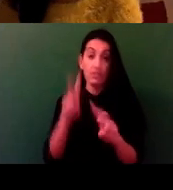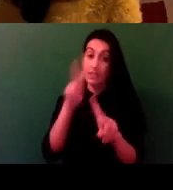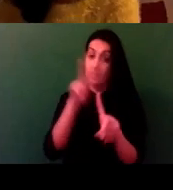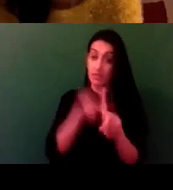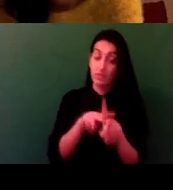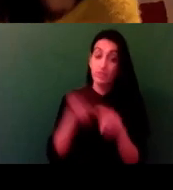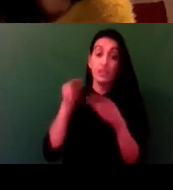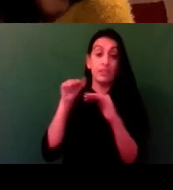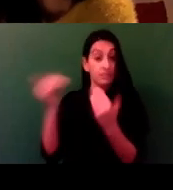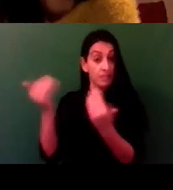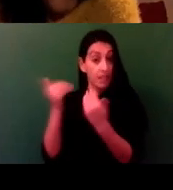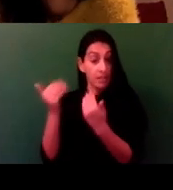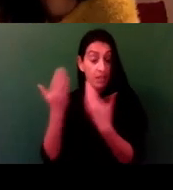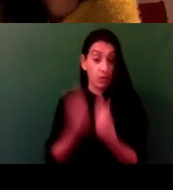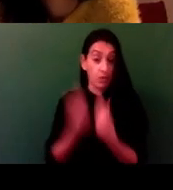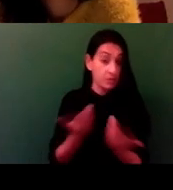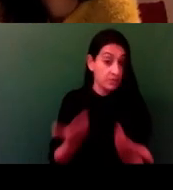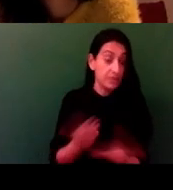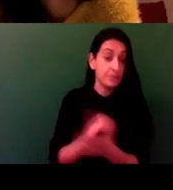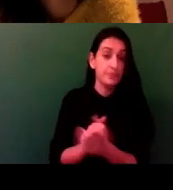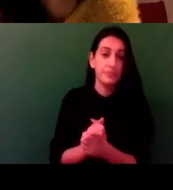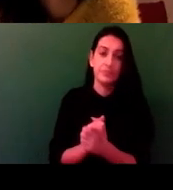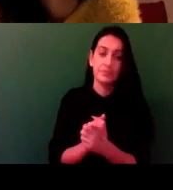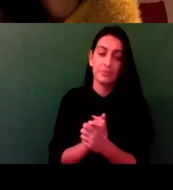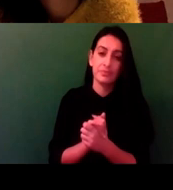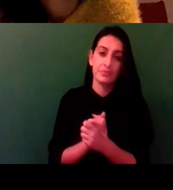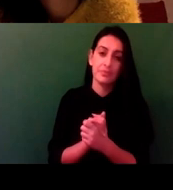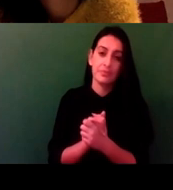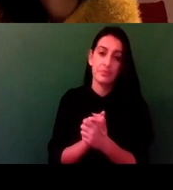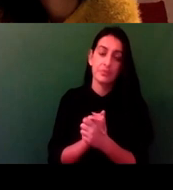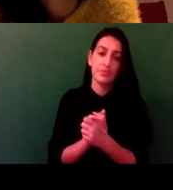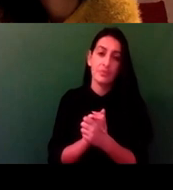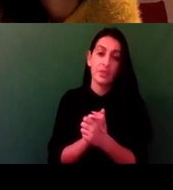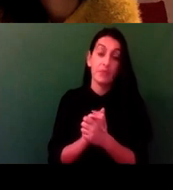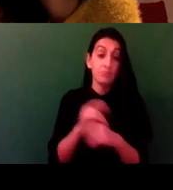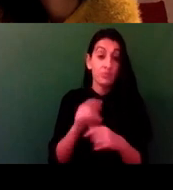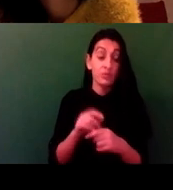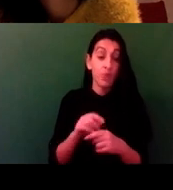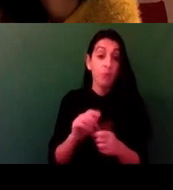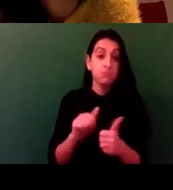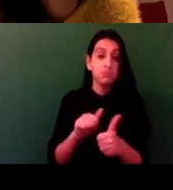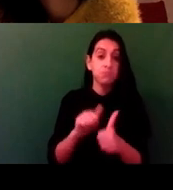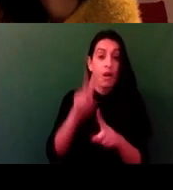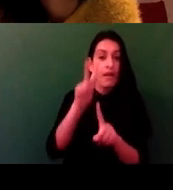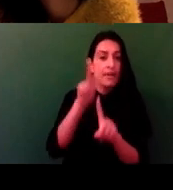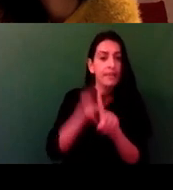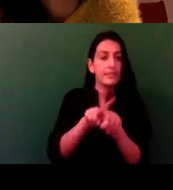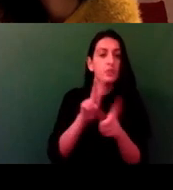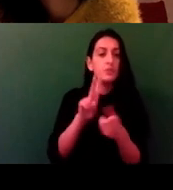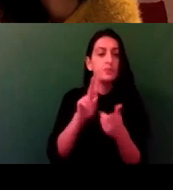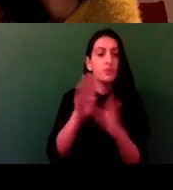Önceki oturumlarda Asu Hocam'ın hani süreç önerisi için bir yarışma yapılabilir mi gibi çok farklı şekilleri de olabilir. Ama